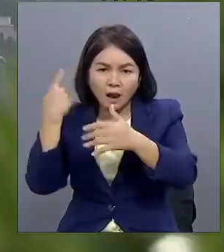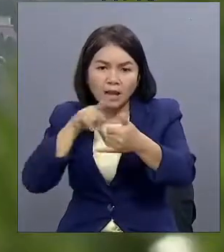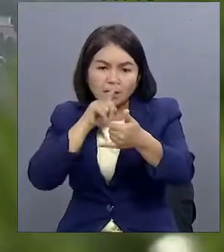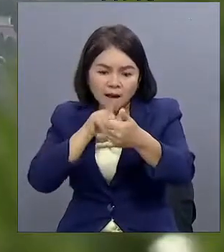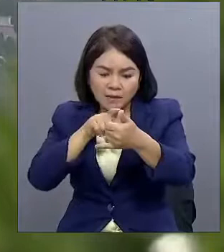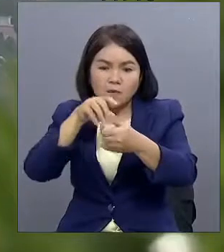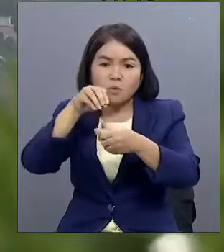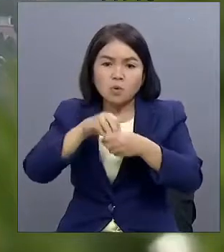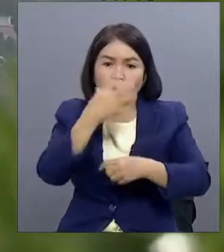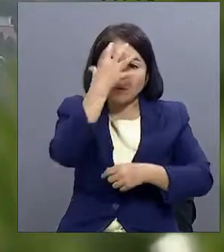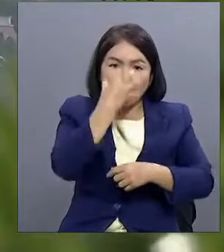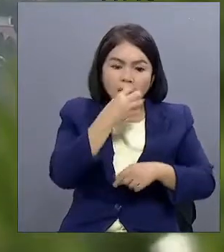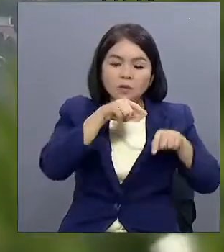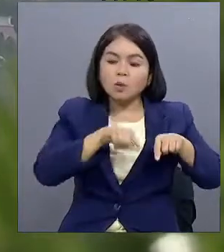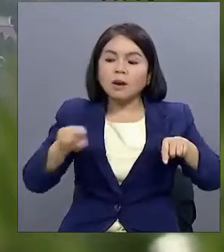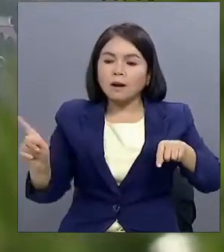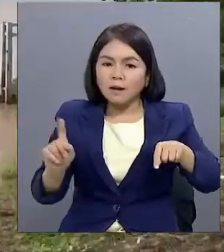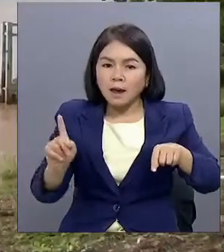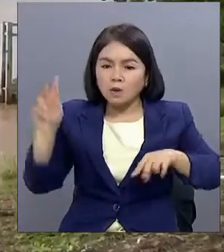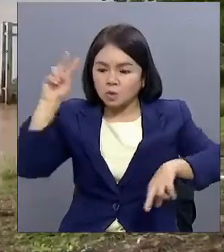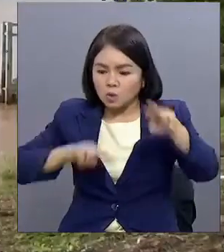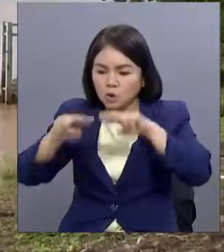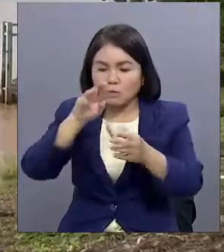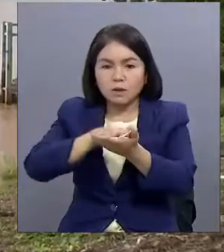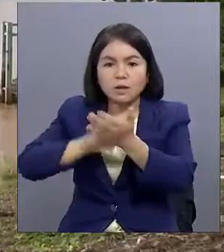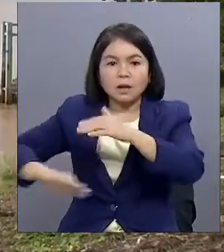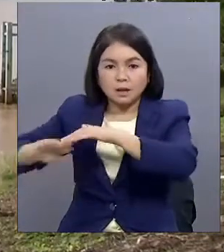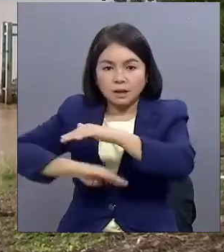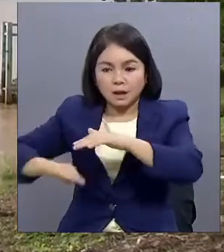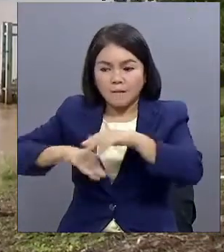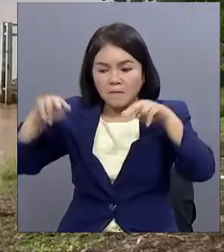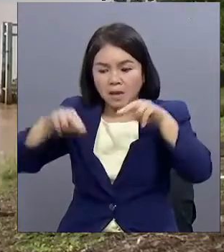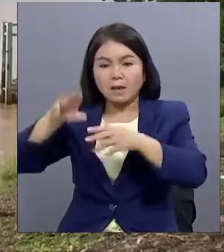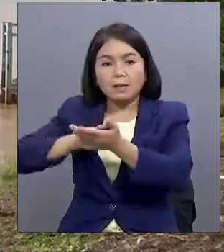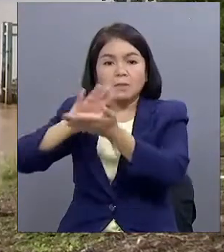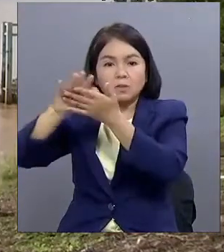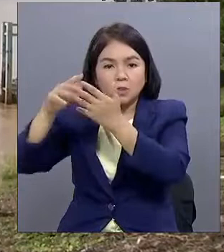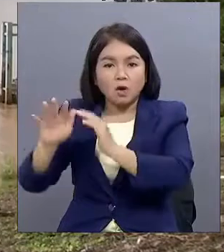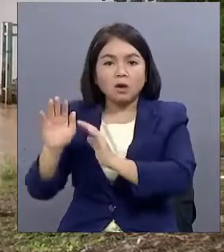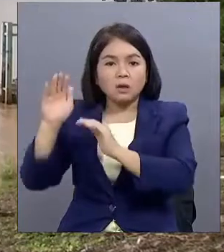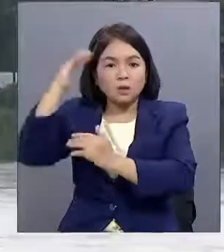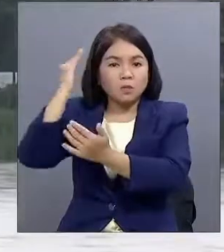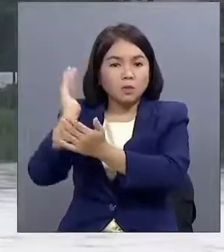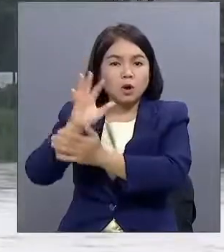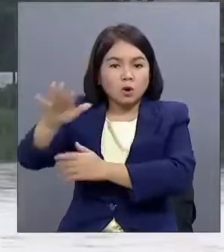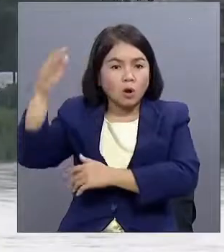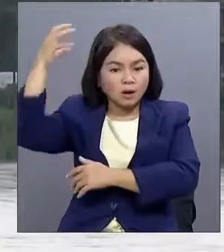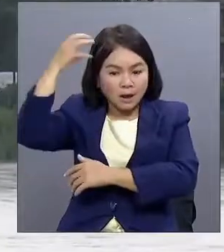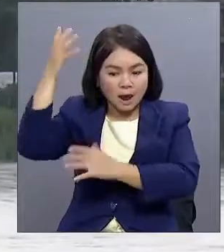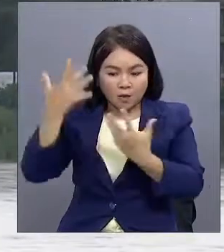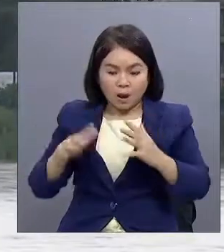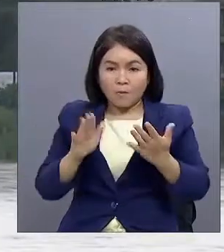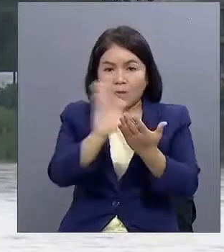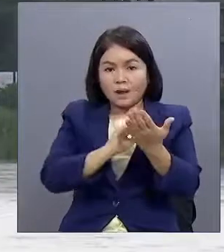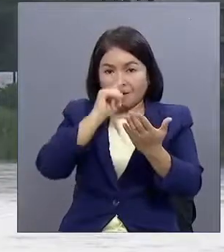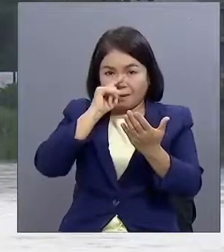สียหายไปชี้จุดตรวจสอบ DNA หลังสอบสวนและเก็บพยานหลักฐานเสร็จตำรวจตรวจคนเข้าเมืองจะประสานทางการลาว